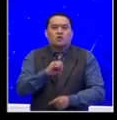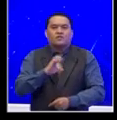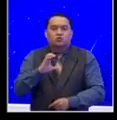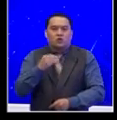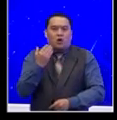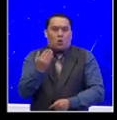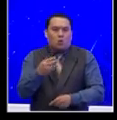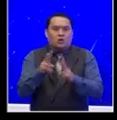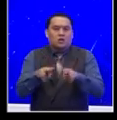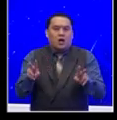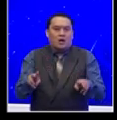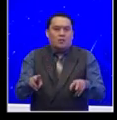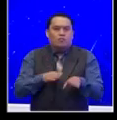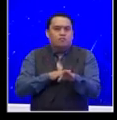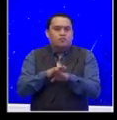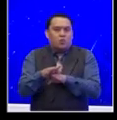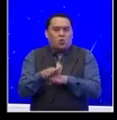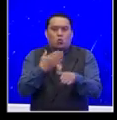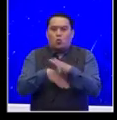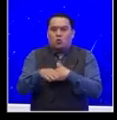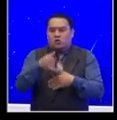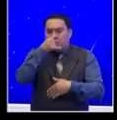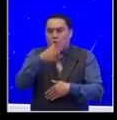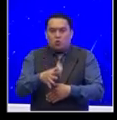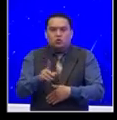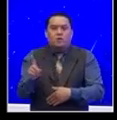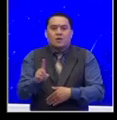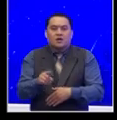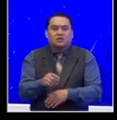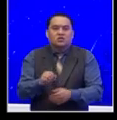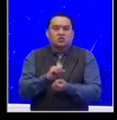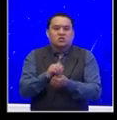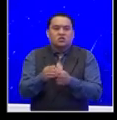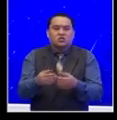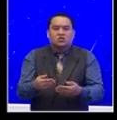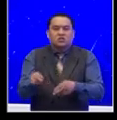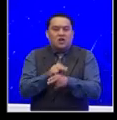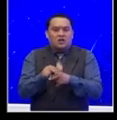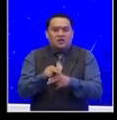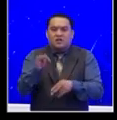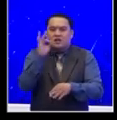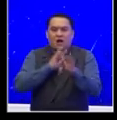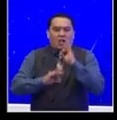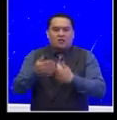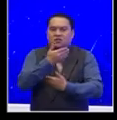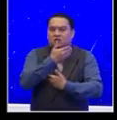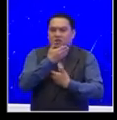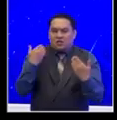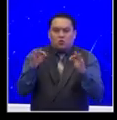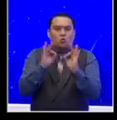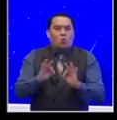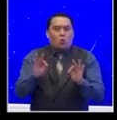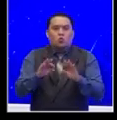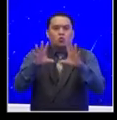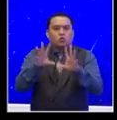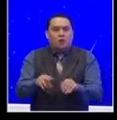коронавирусе. При этом лагерь переполнен. Покинуть его никто не может. Средств гигиены и лекарств катастрофически не хватает. Для усмирения